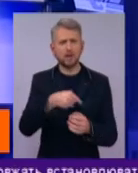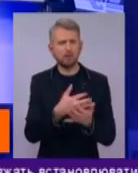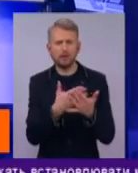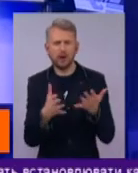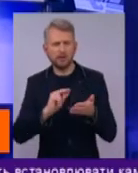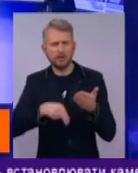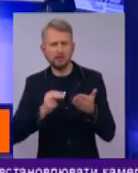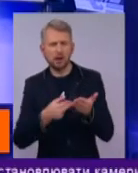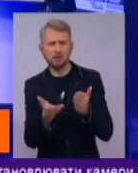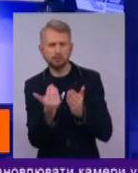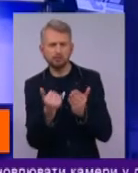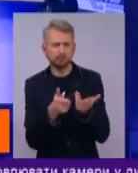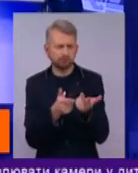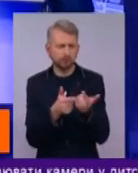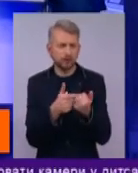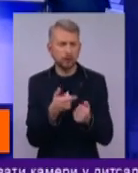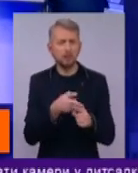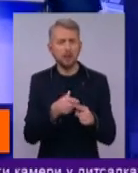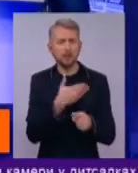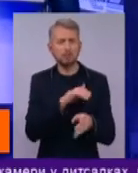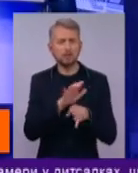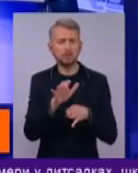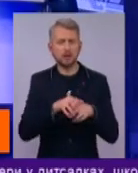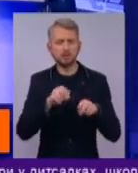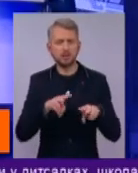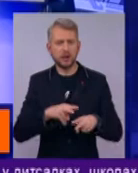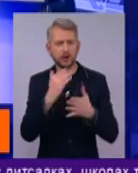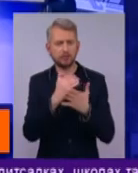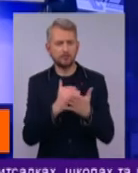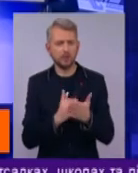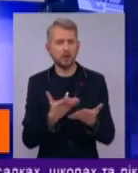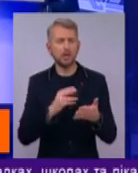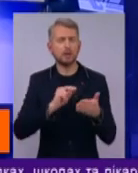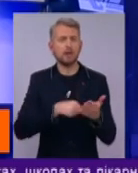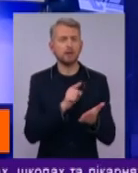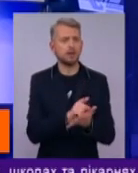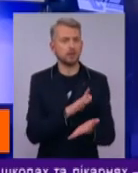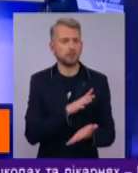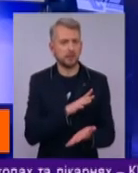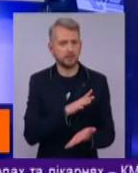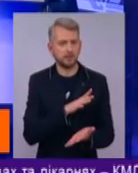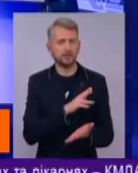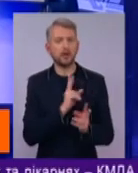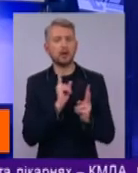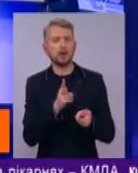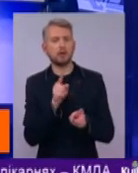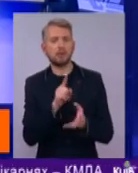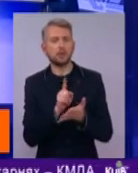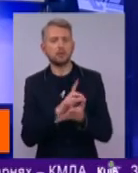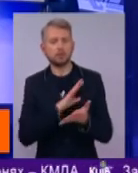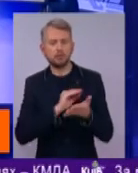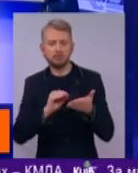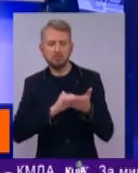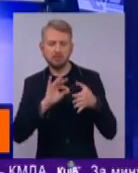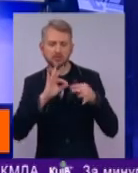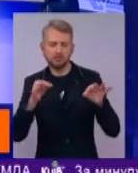разных справок, и поэтому мы издали специальную инструкцию, какие справки должны быть, как там должны быть